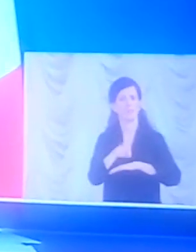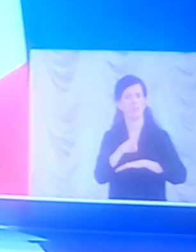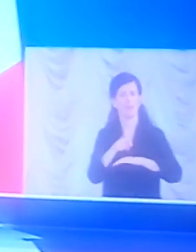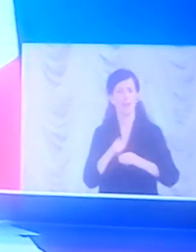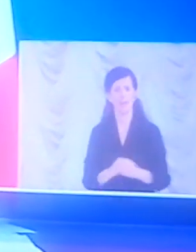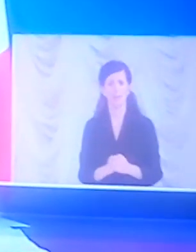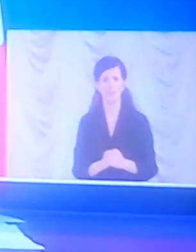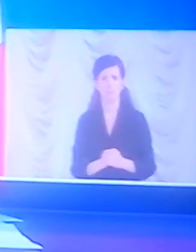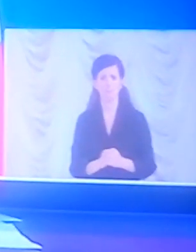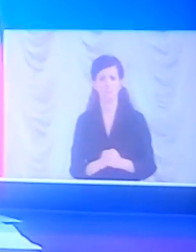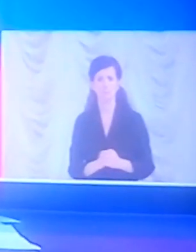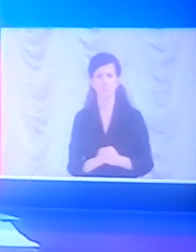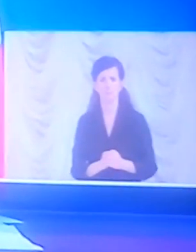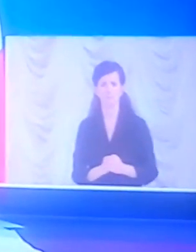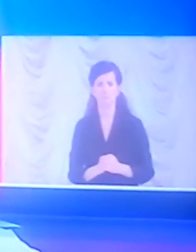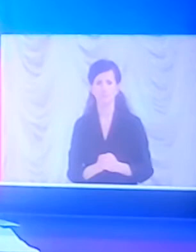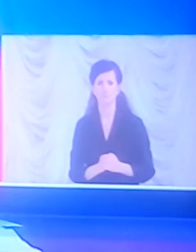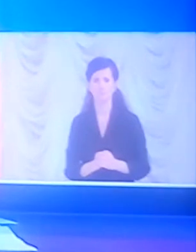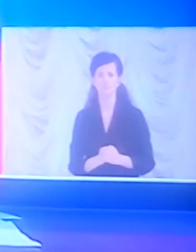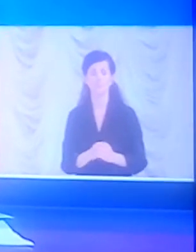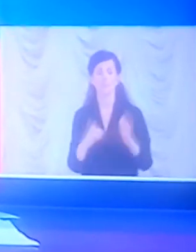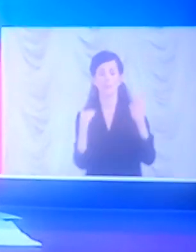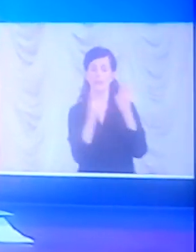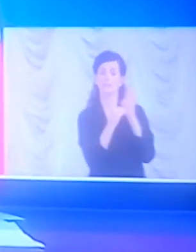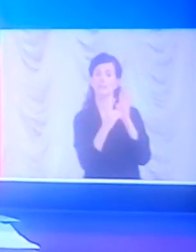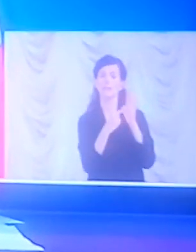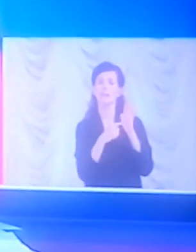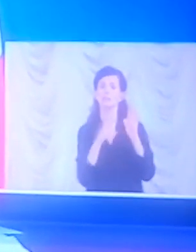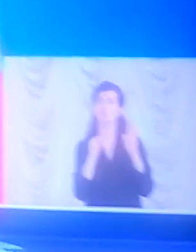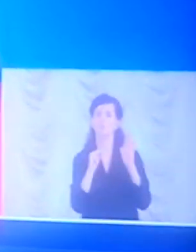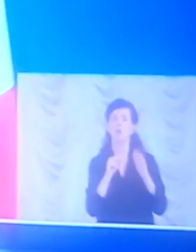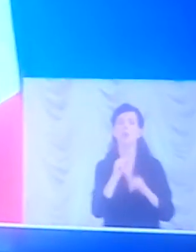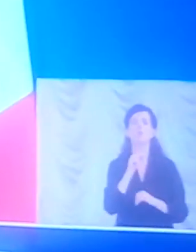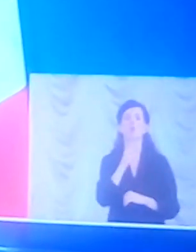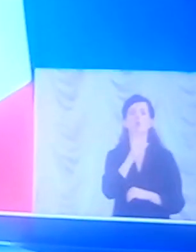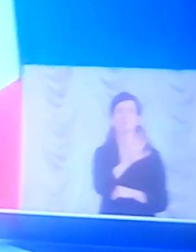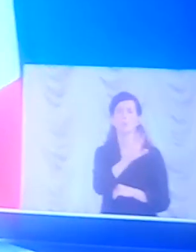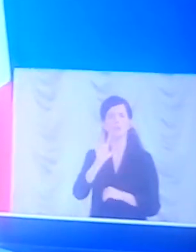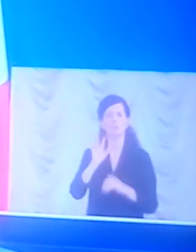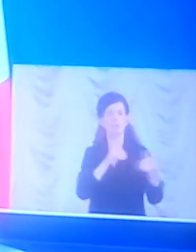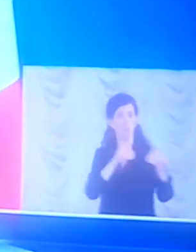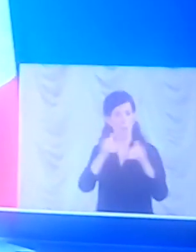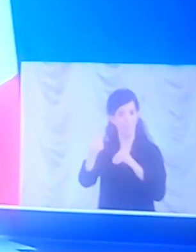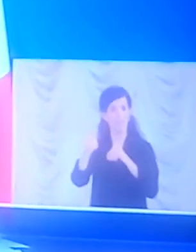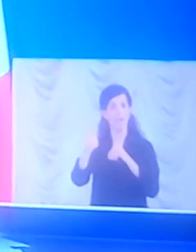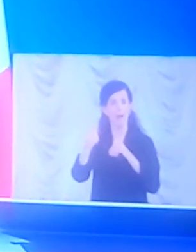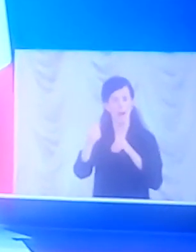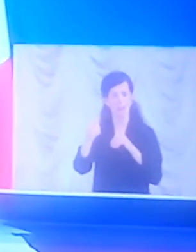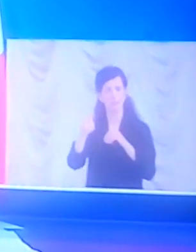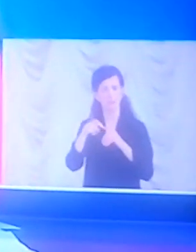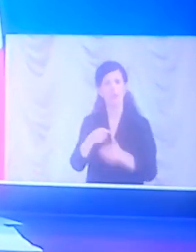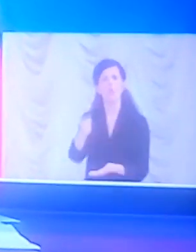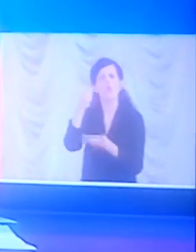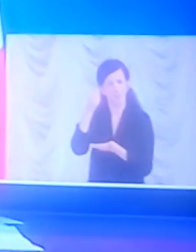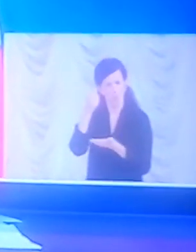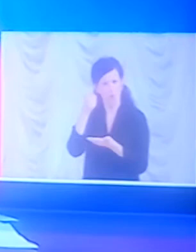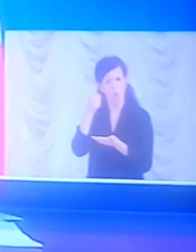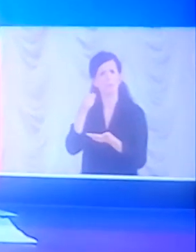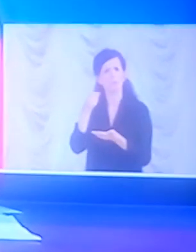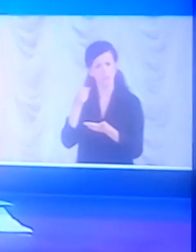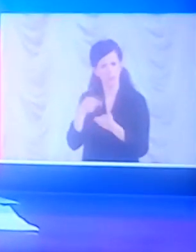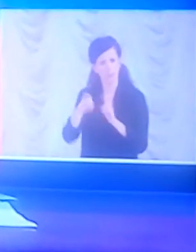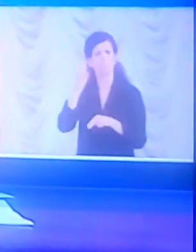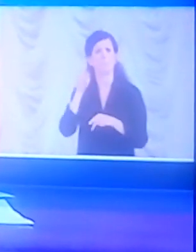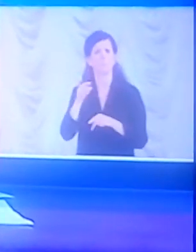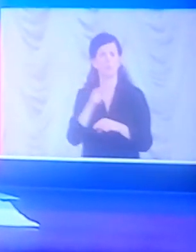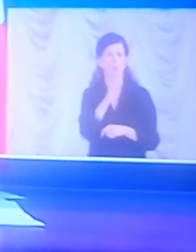Innanzitutto abbiamo col nuovo decreto, quello da 55 miliardi, abbiamo più fondi per gli autonomi,